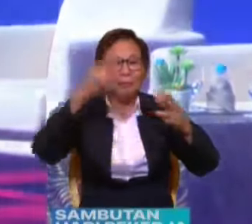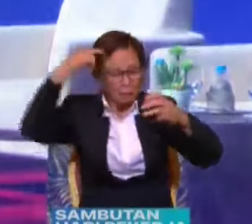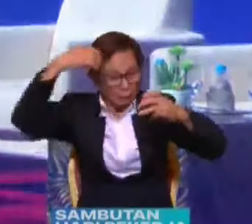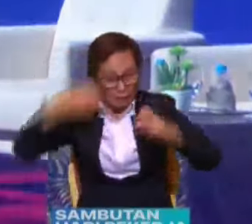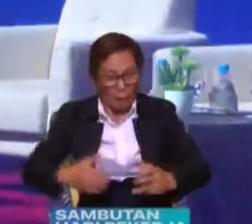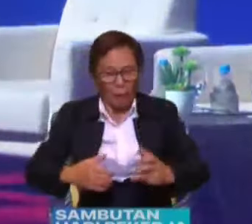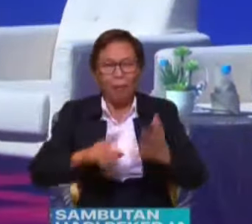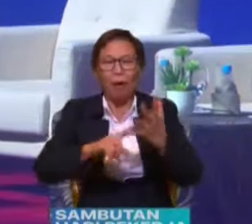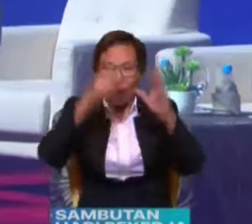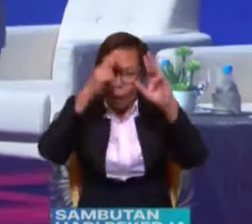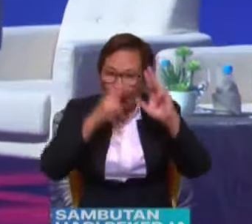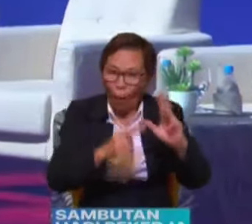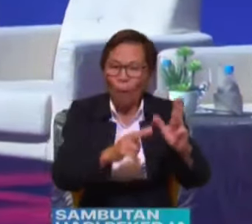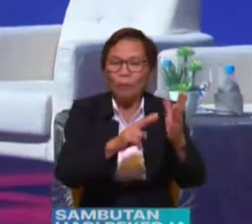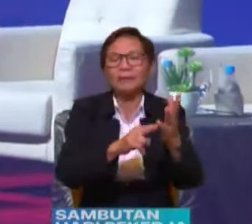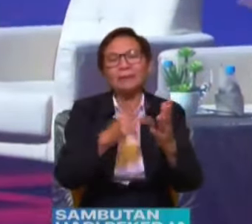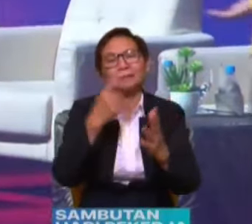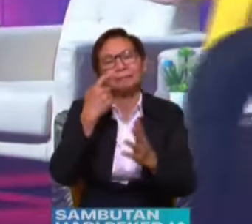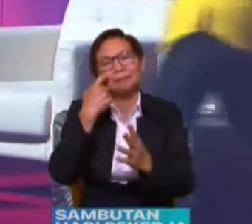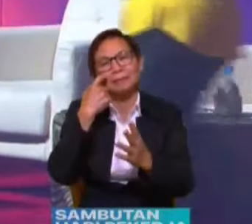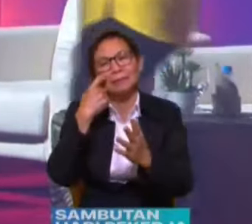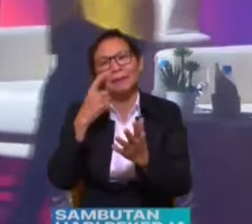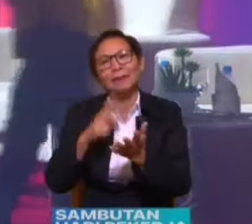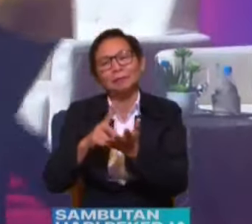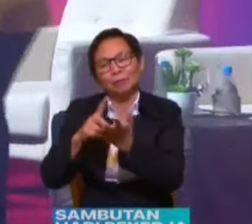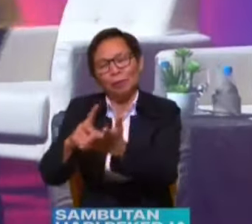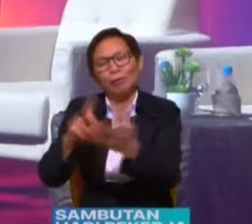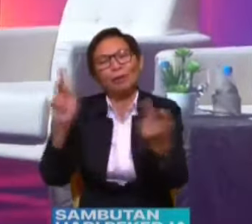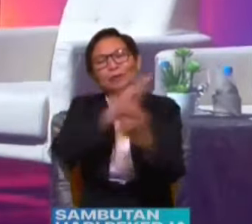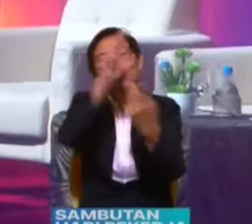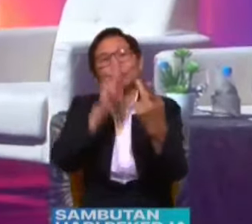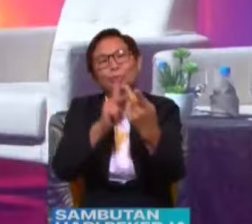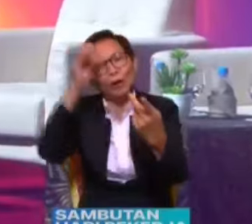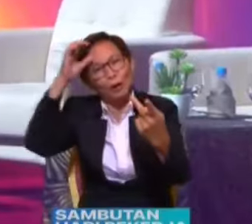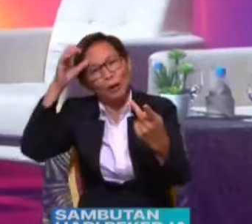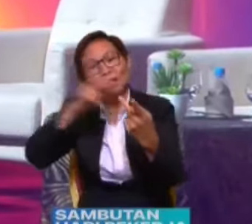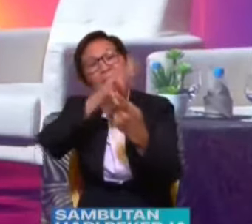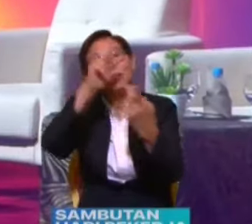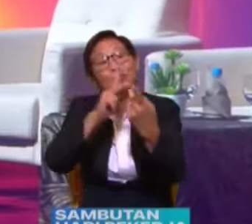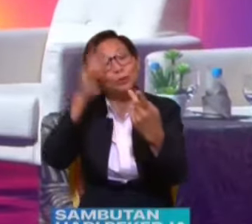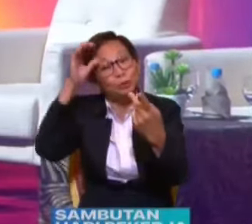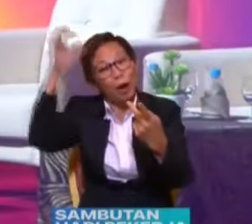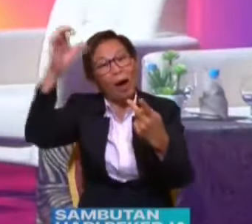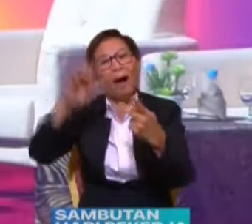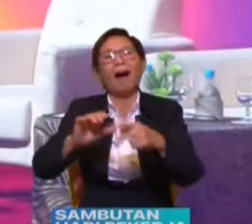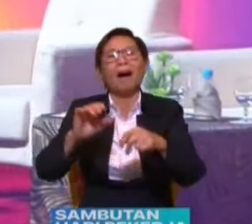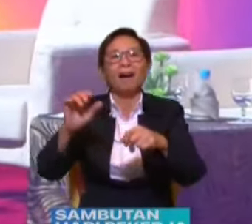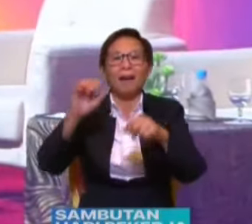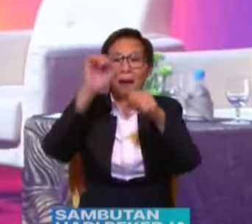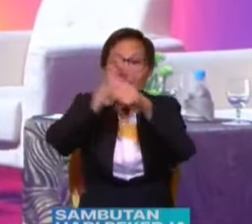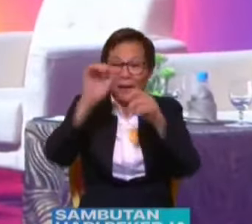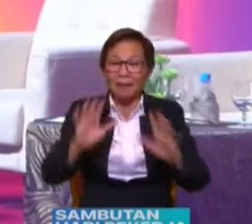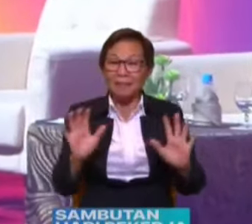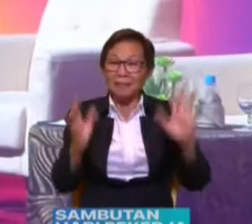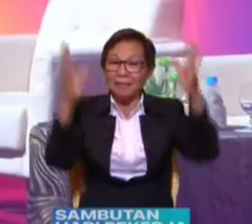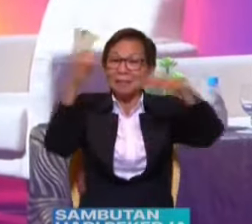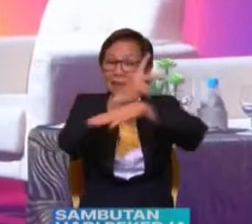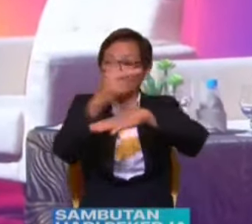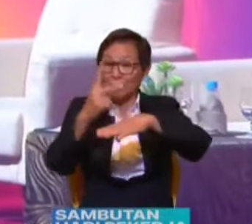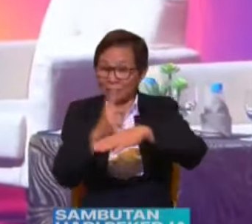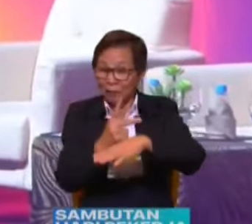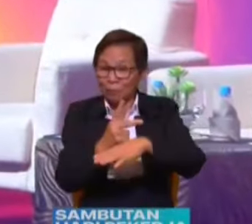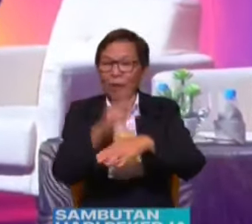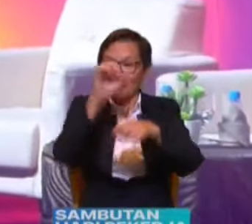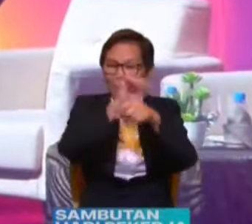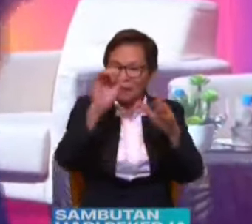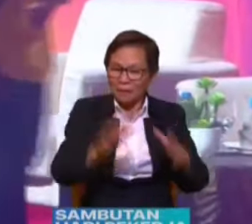keyakinan, hormat dan juga ihsan, iaitu sesuai dengan konsep Hari Pekerja Kebangsaan yang dibawakan, iaitu